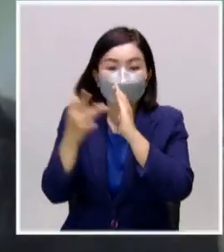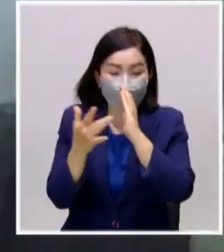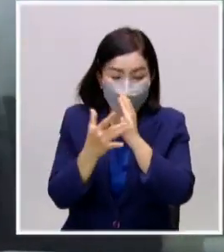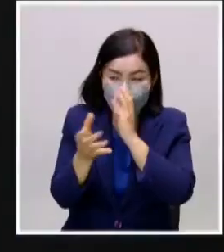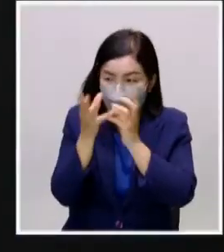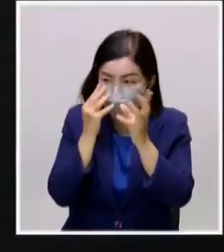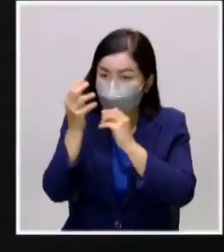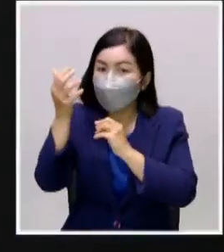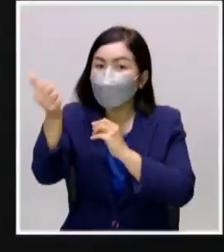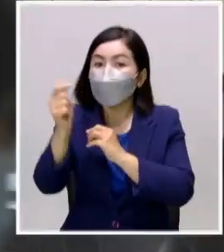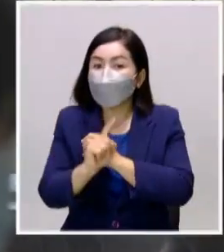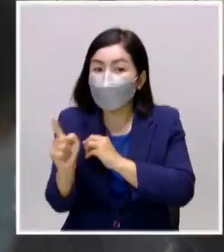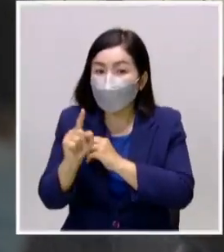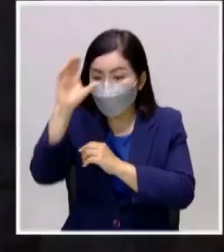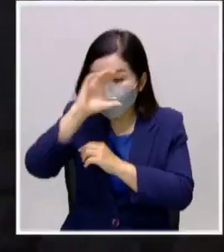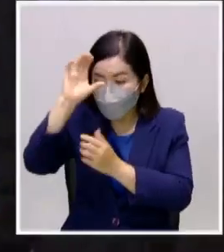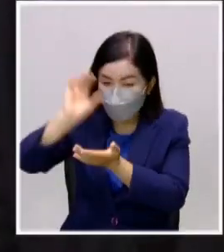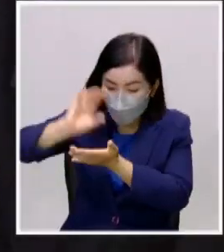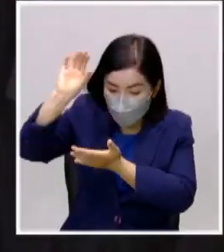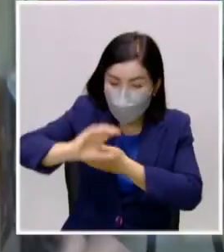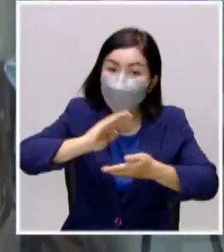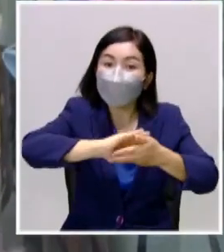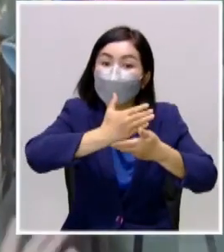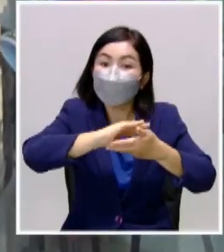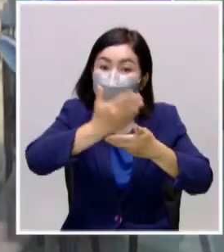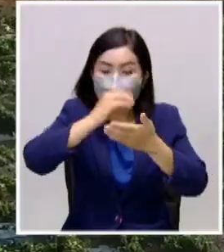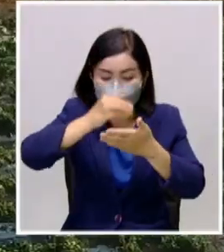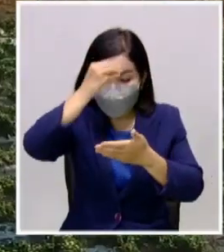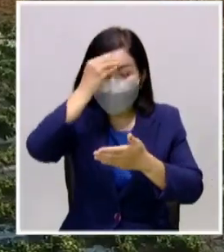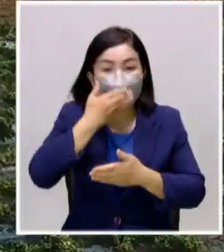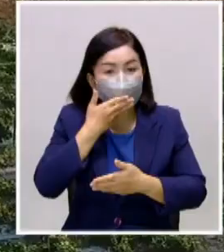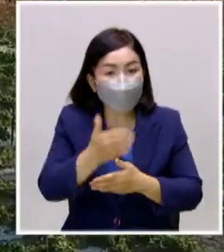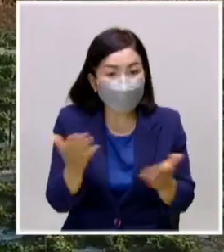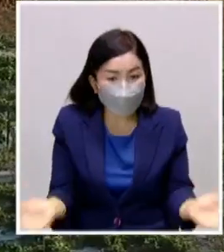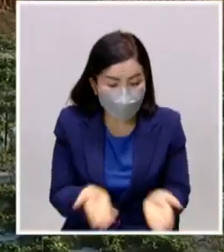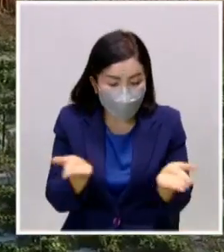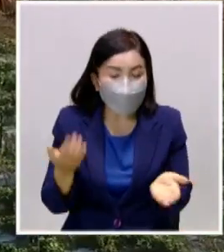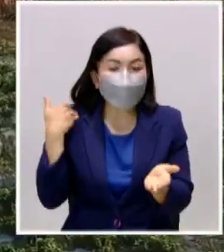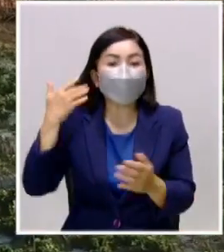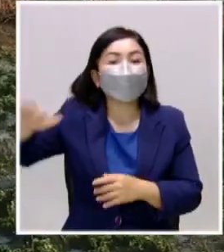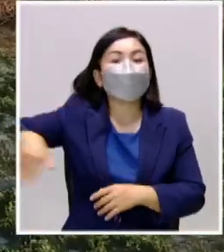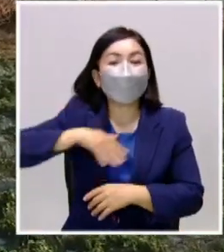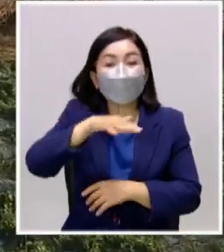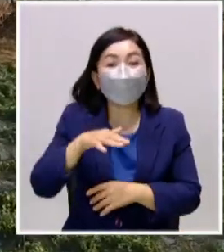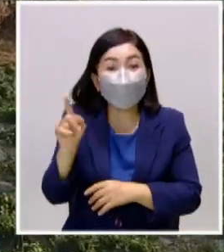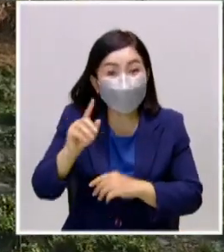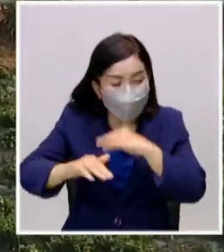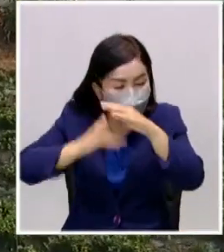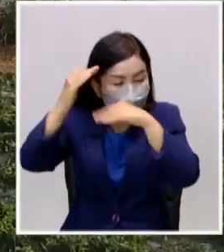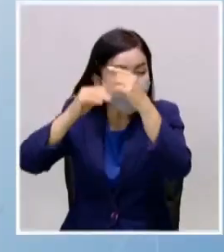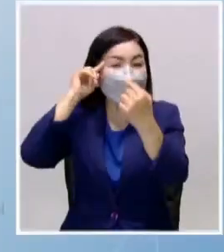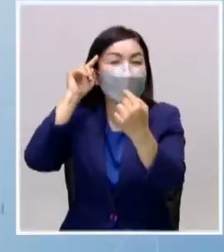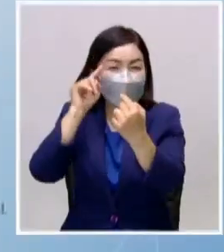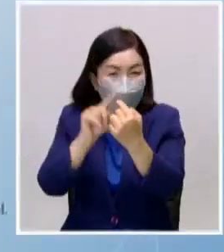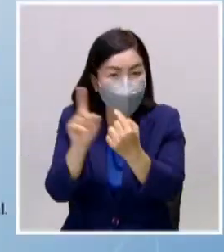เดิมผ่านการระดมทุนโครงการคอมพิวเตอร์โน้ตบุ๊กเพื่อการศึกษาอย่างต่อเนื่องนะคะและทั้งหมดนี้ค่ะเพื่อนำพาไปสู่เป้าหม